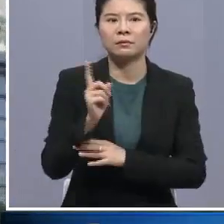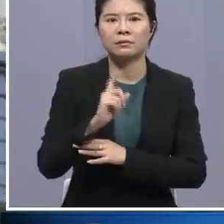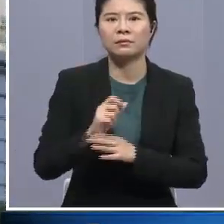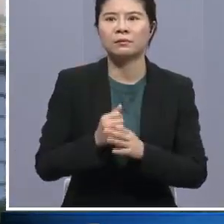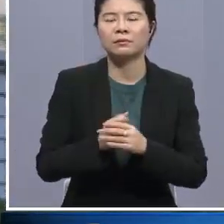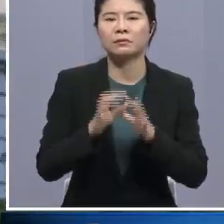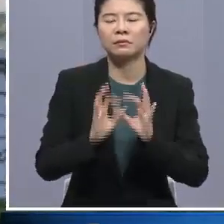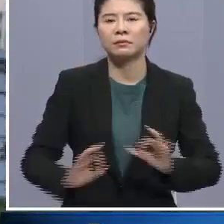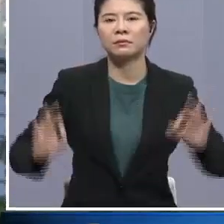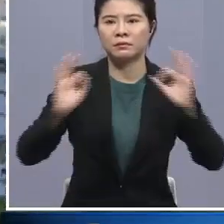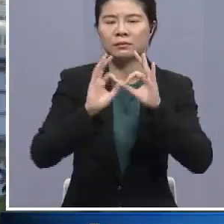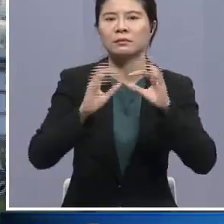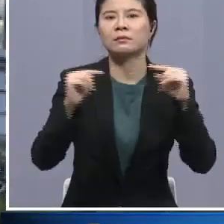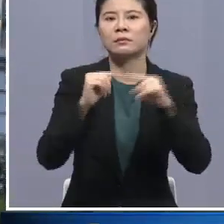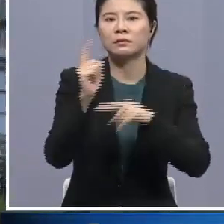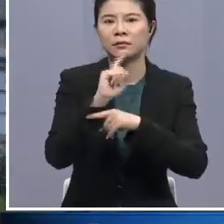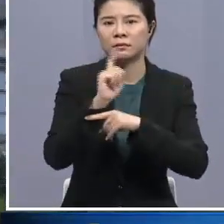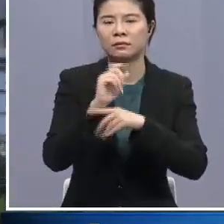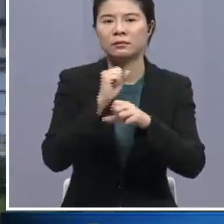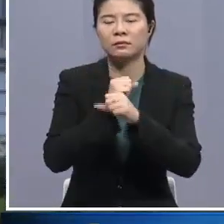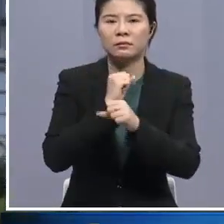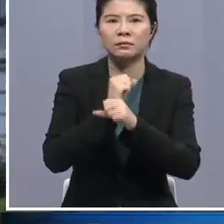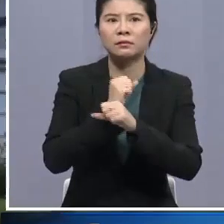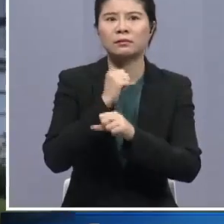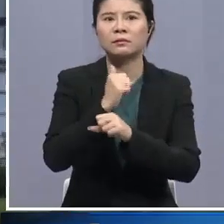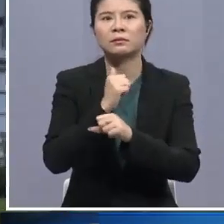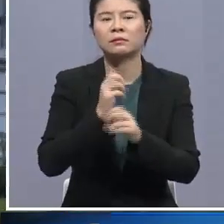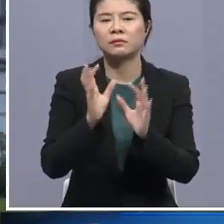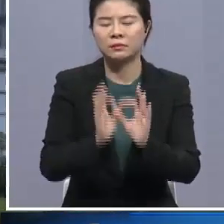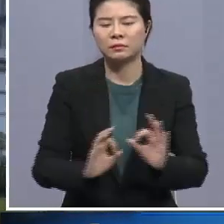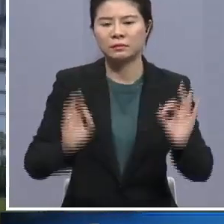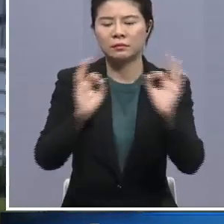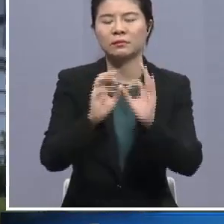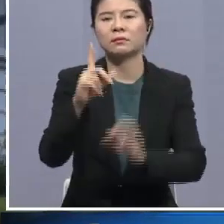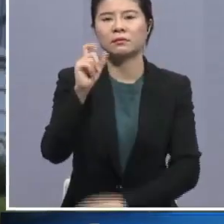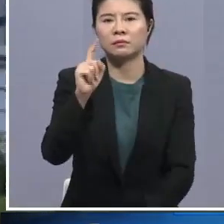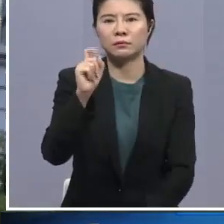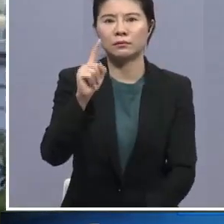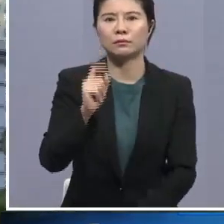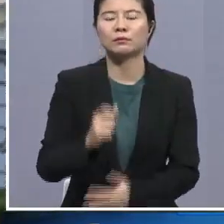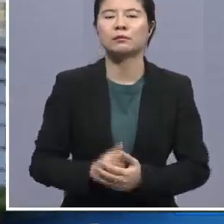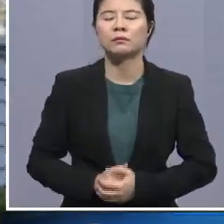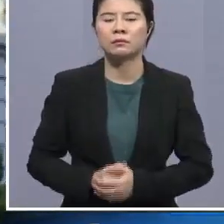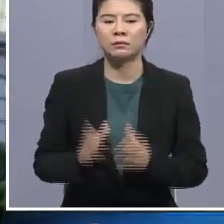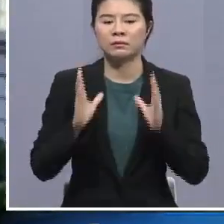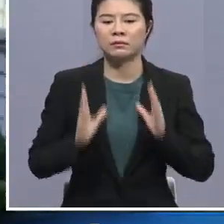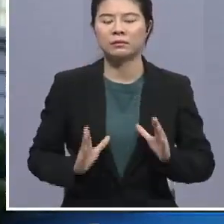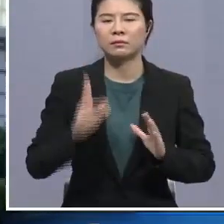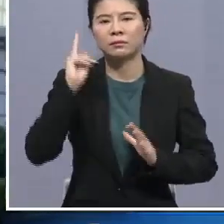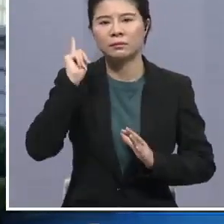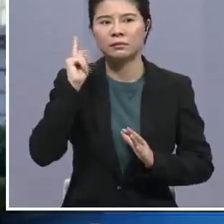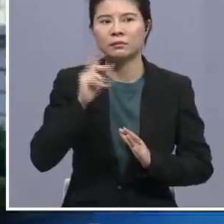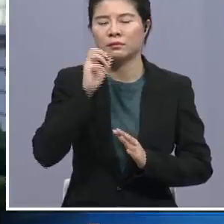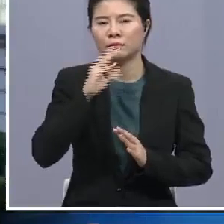แล้วก็ยังเน้นย้ำยังยืนยันว่าเรื่องนี้ยังไงก็เป็นเรื่องจำเป็นเร่งด่วนขณะเดียวกันนักข่าวที่ตามภารกิจท่านนาย